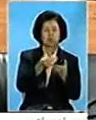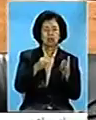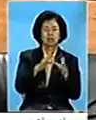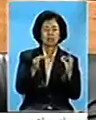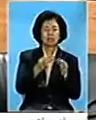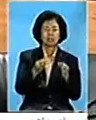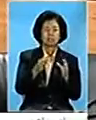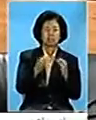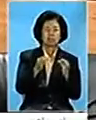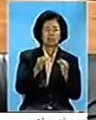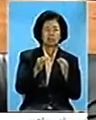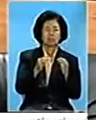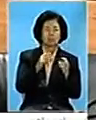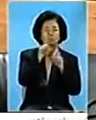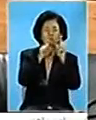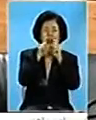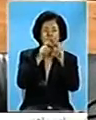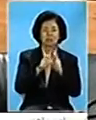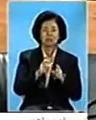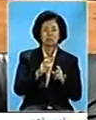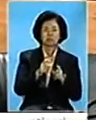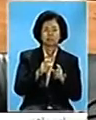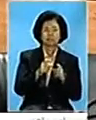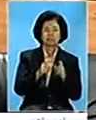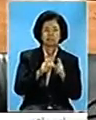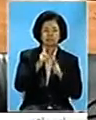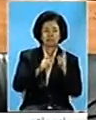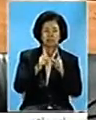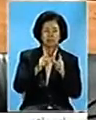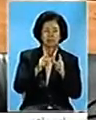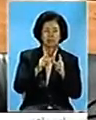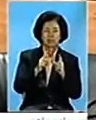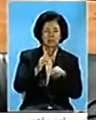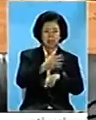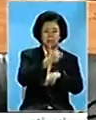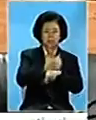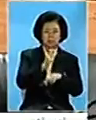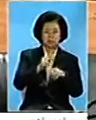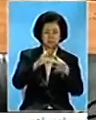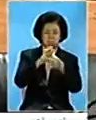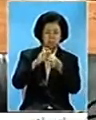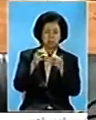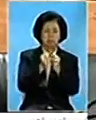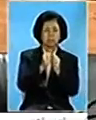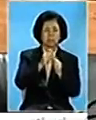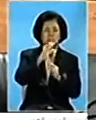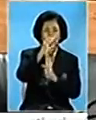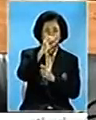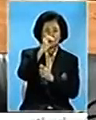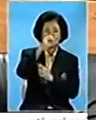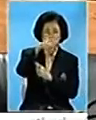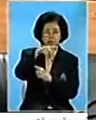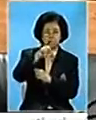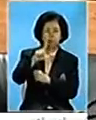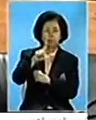เรื่องโพการเมืองก็เกี่ยวกับโพฮะ วันนี้โพบางสำนักออกมาถามประชาชน